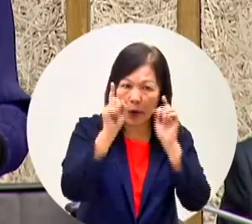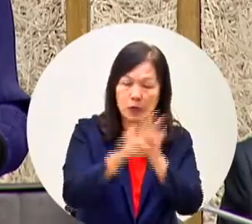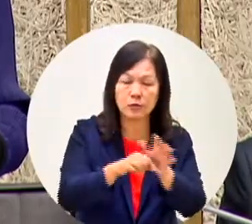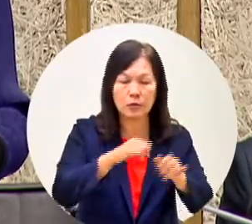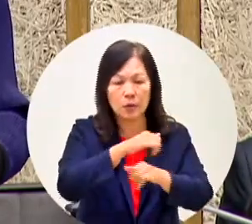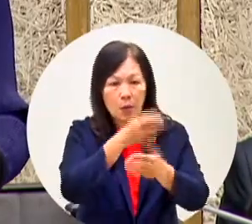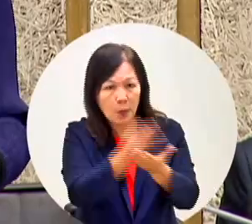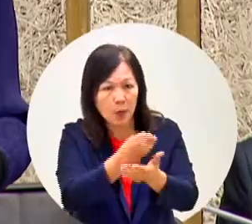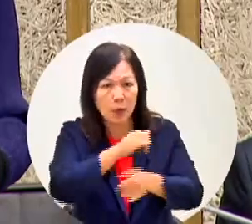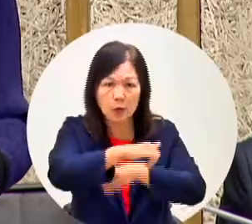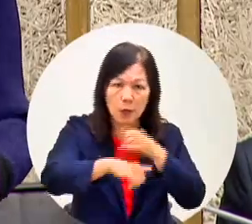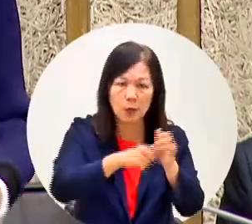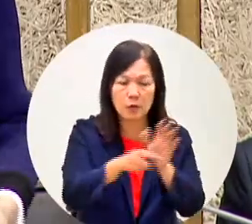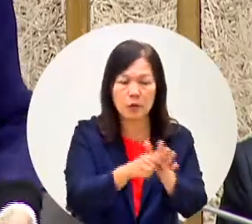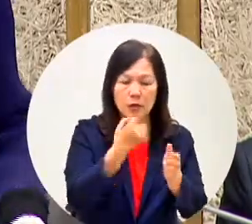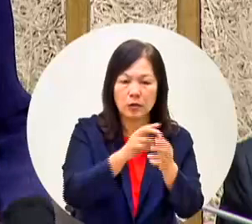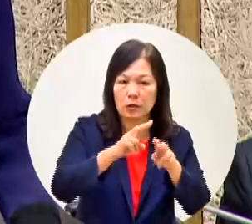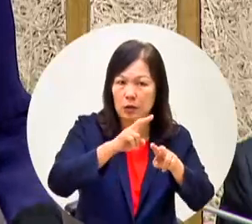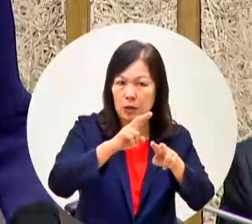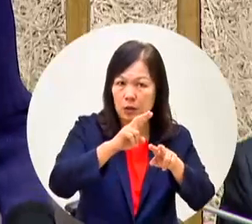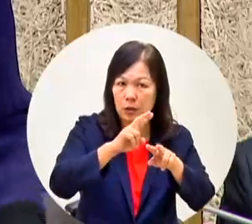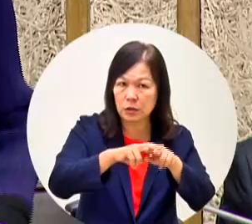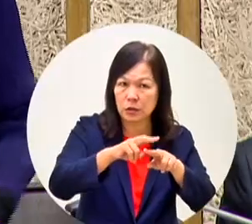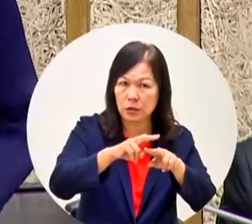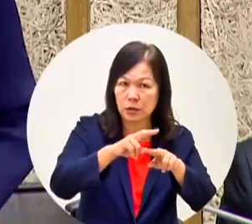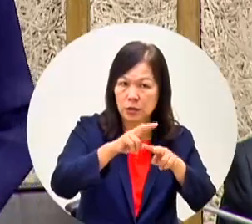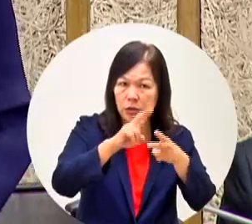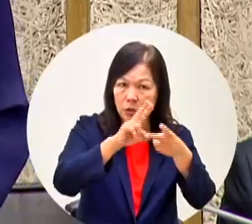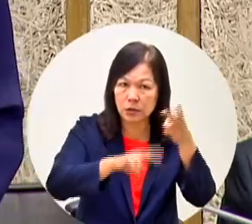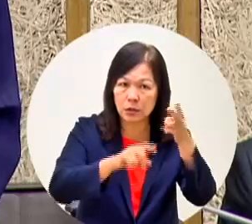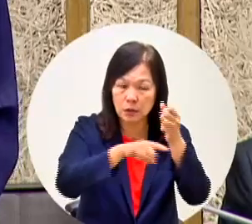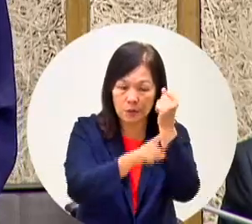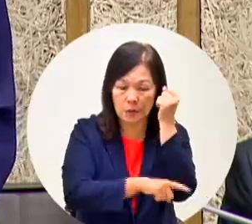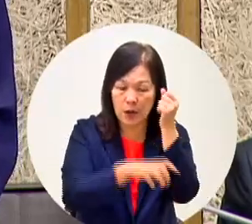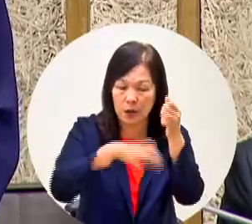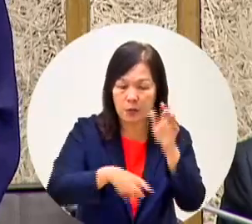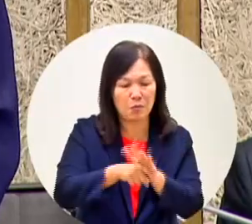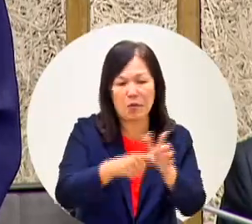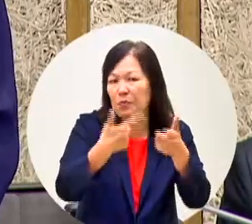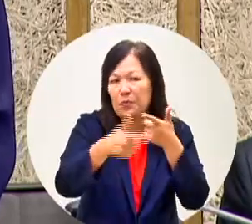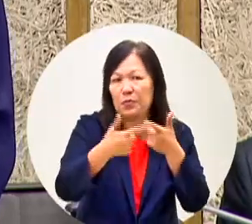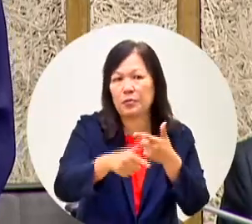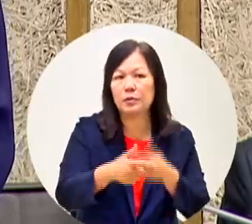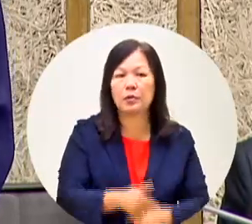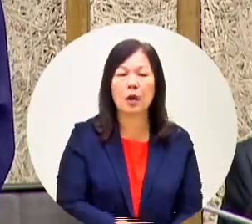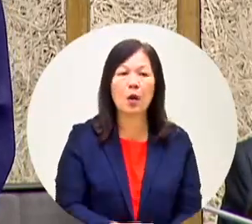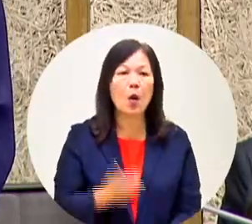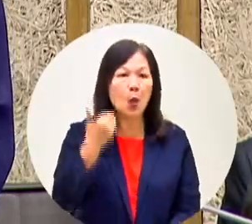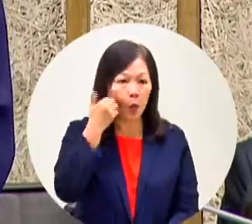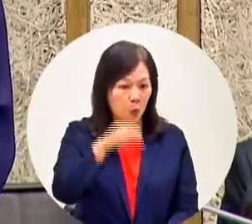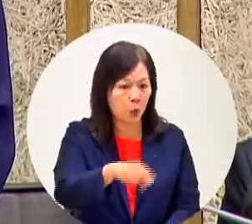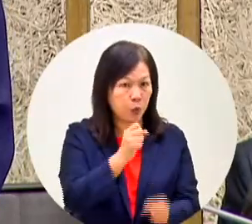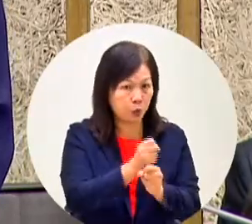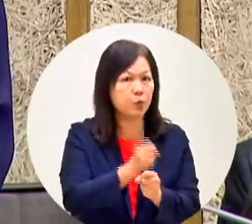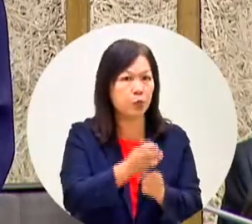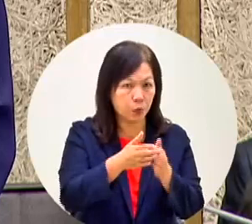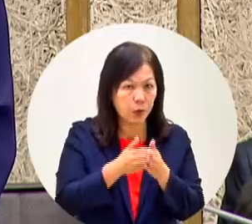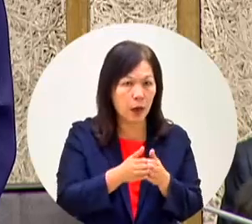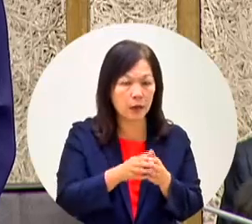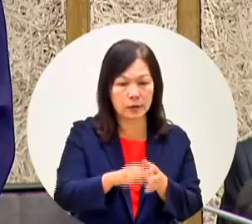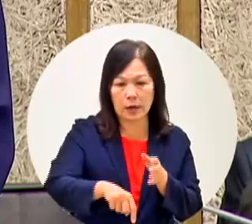罪之适用。换句话说，如果要执行这样的一个赛马呢，那么首先